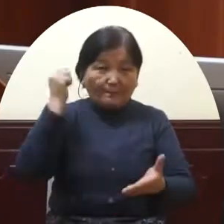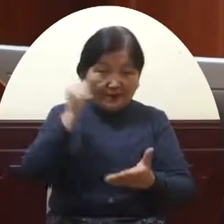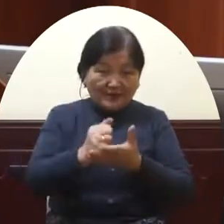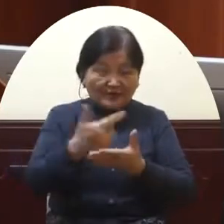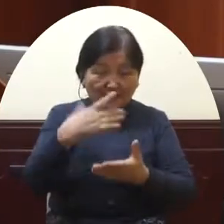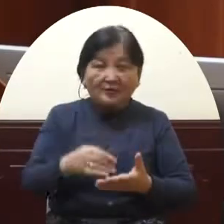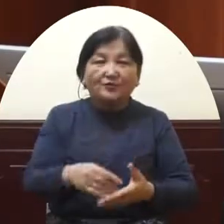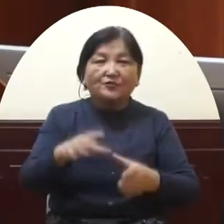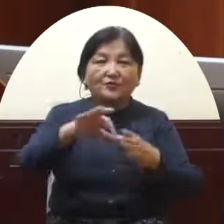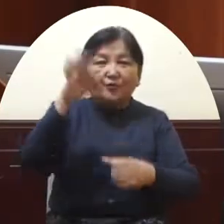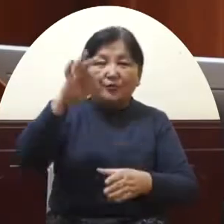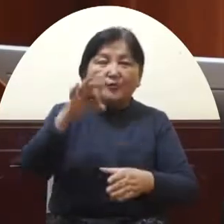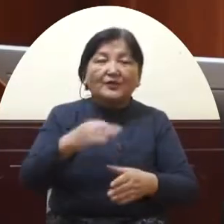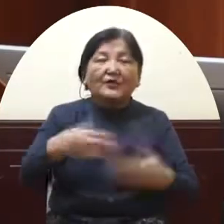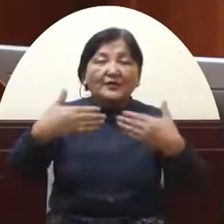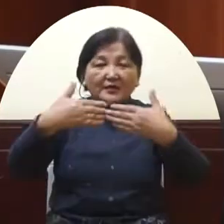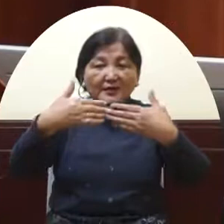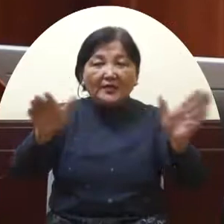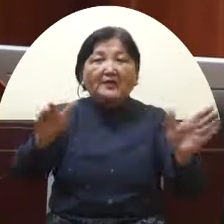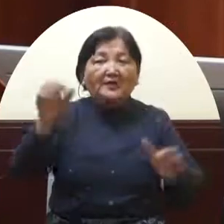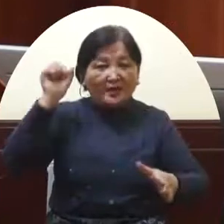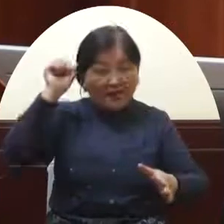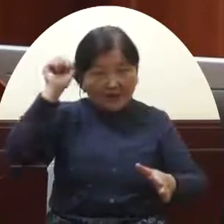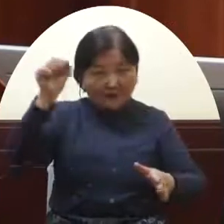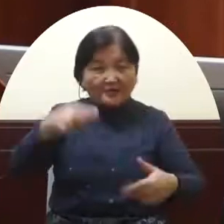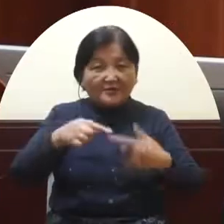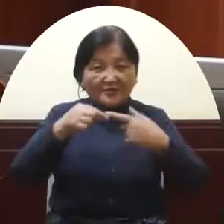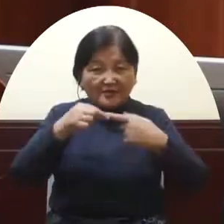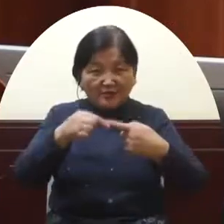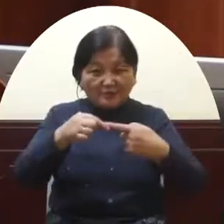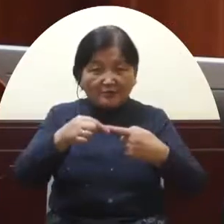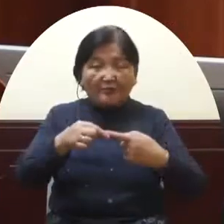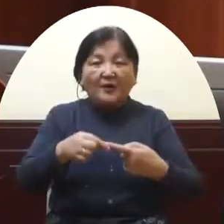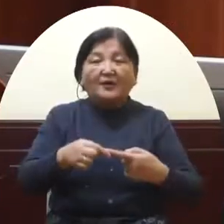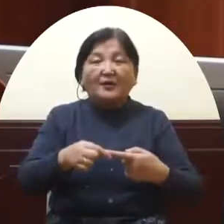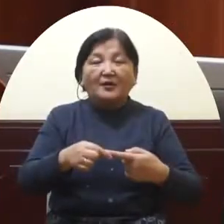сонгуулийг шударга нээлттэй ардчилсан зарчмаар зохион байгуулах гэж байгуулагддаг. Батлагддаг.